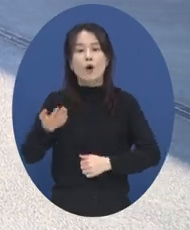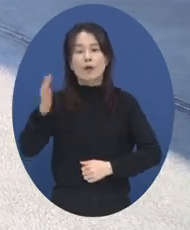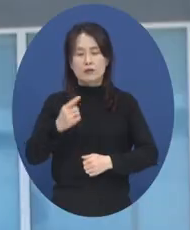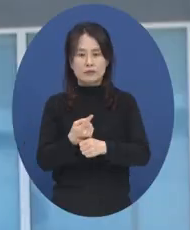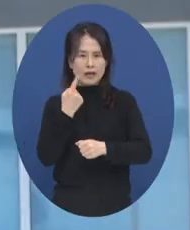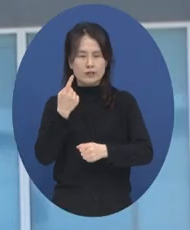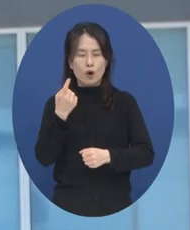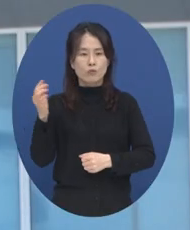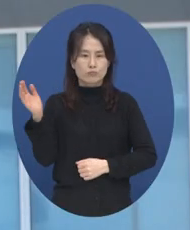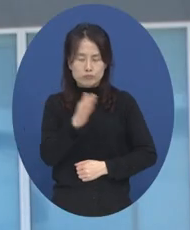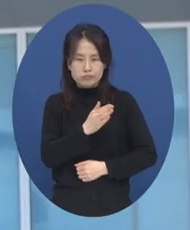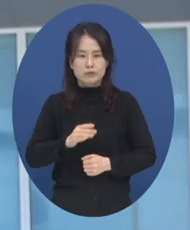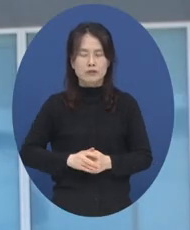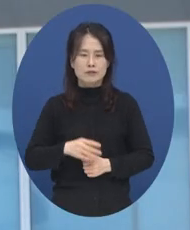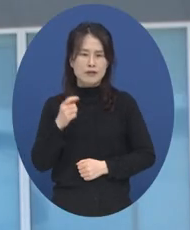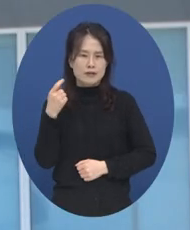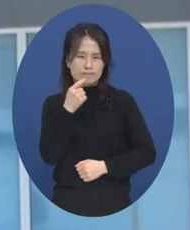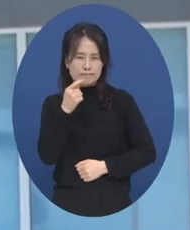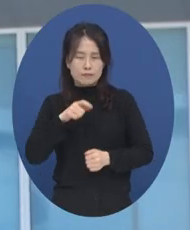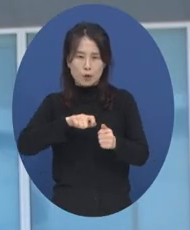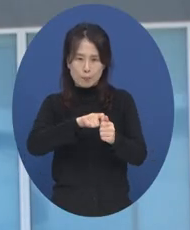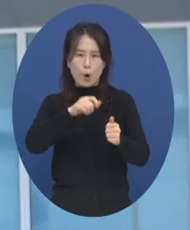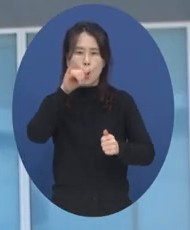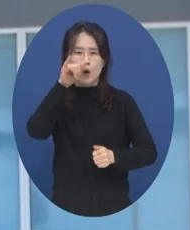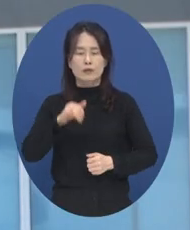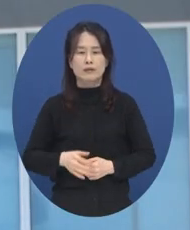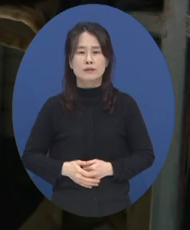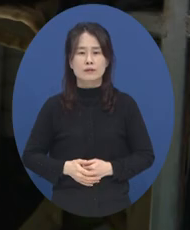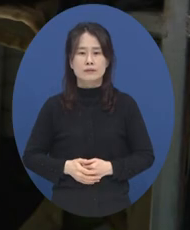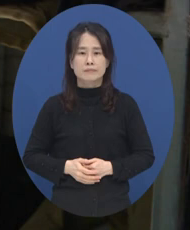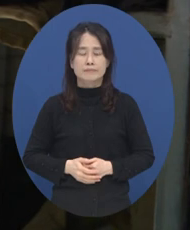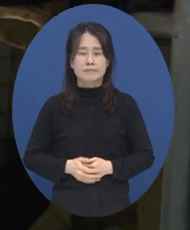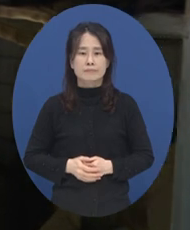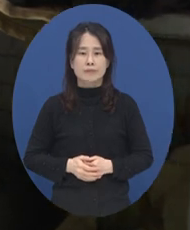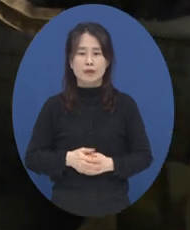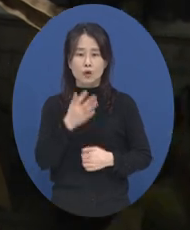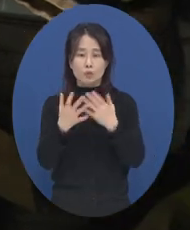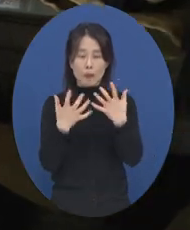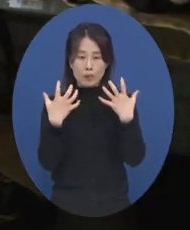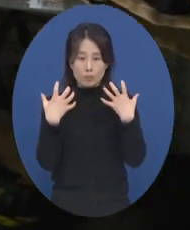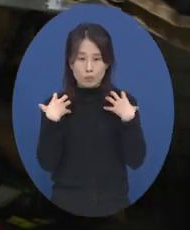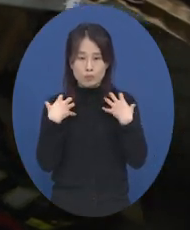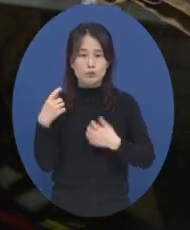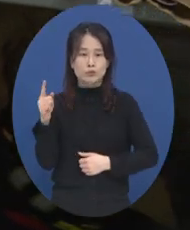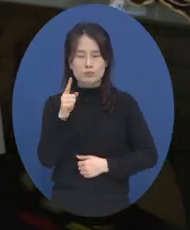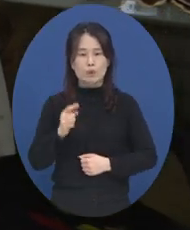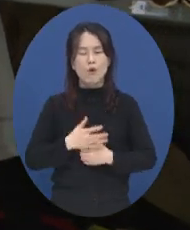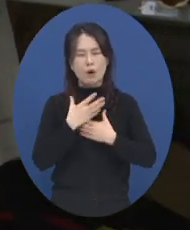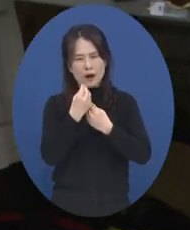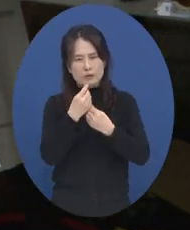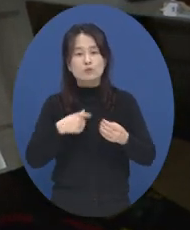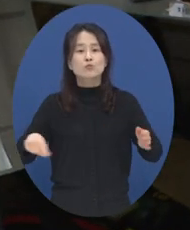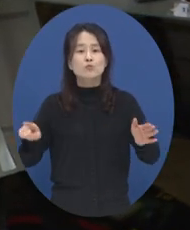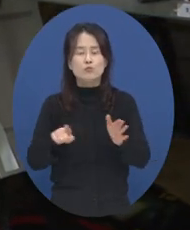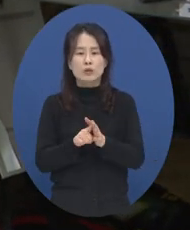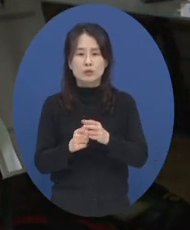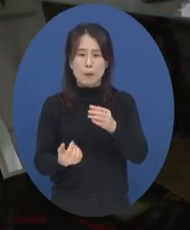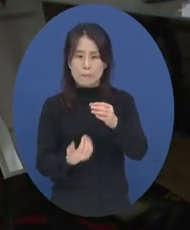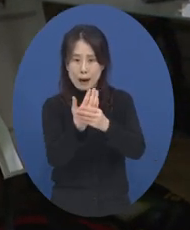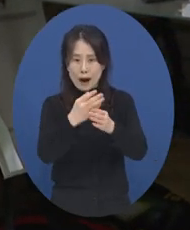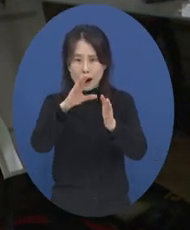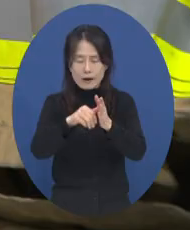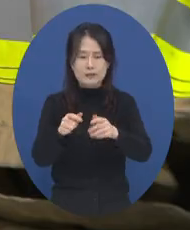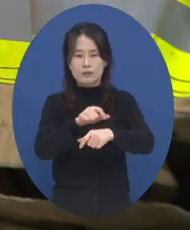경미한 사건에도 강력 대응에 나선 결과 입니다 경기도 소방재난본부 는 소방 공무원의 안전을 위해 상황 발생시